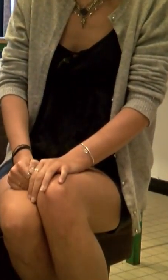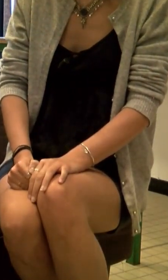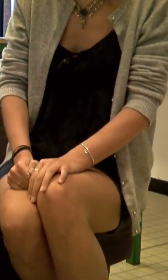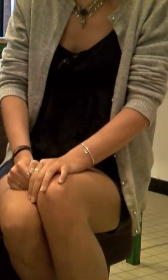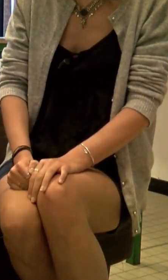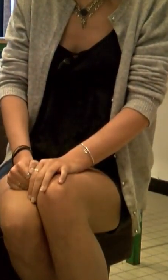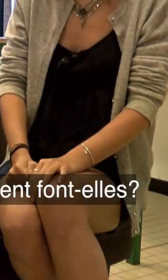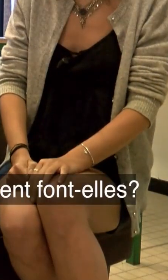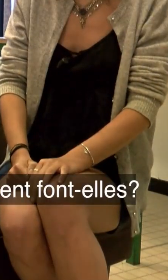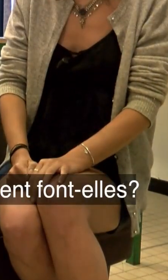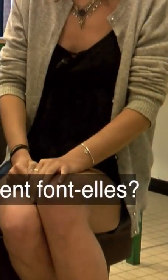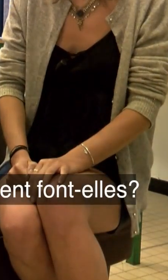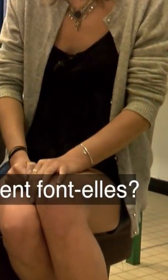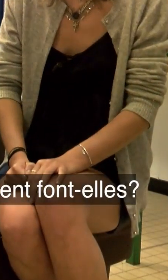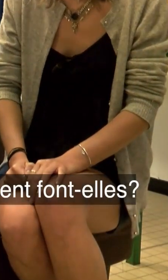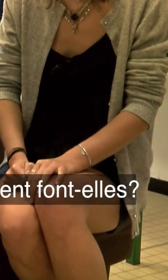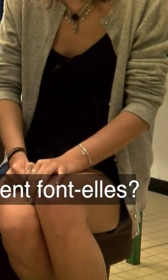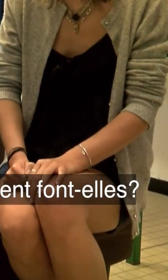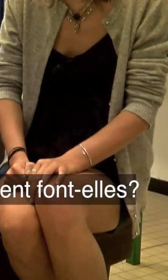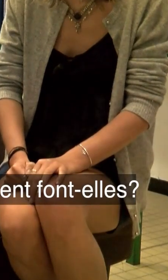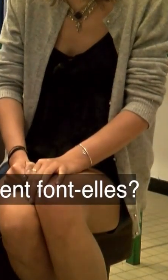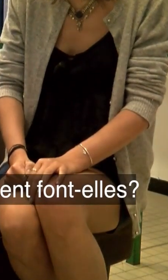mieux. Bon, vous n'êtes